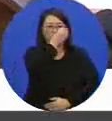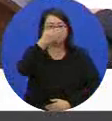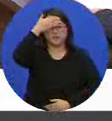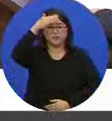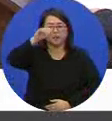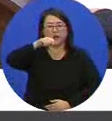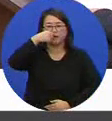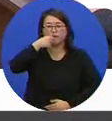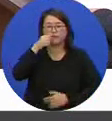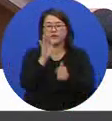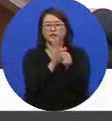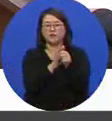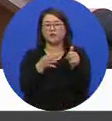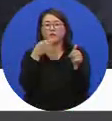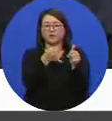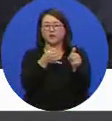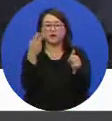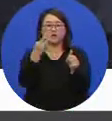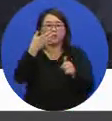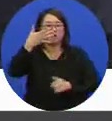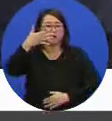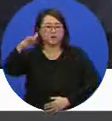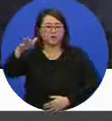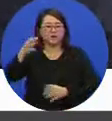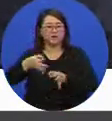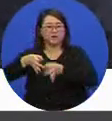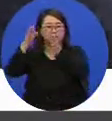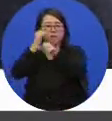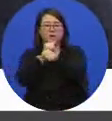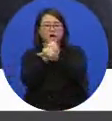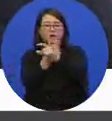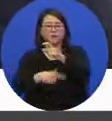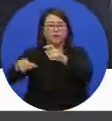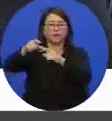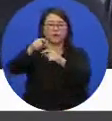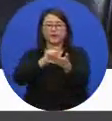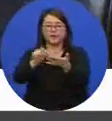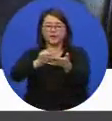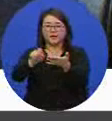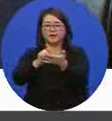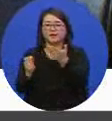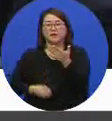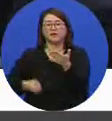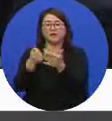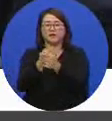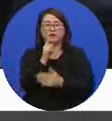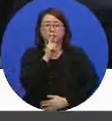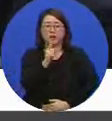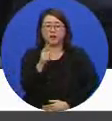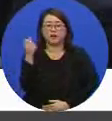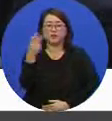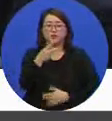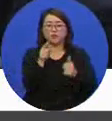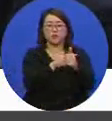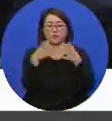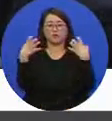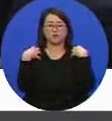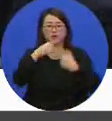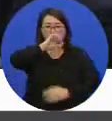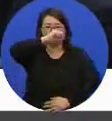도비 지원액은 2019년에는 상향하도록 의견을 달아 원안 가결했다고 밝혔습니다. 또 전북교육청